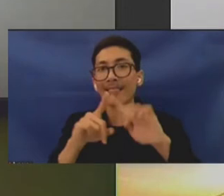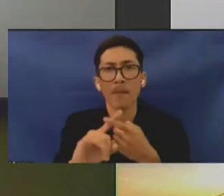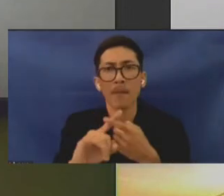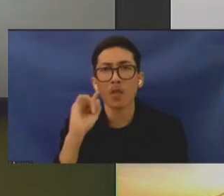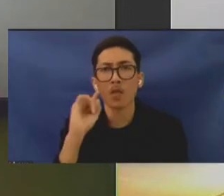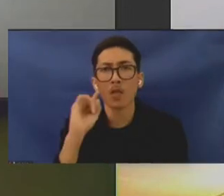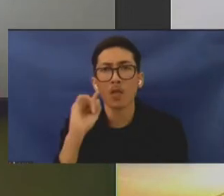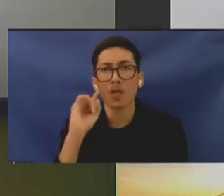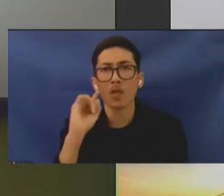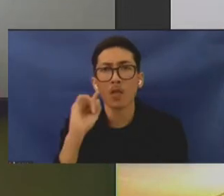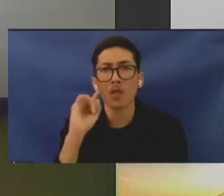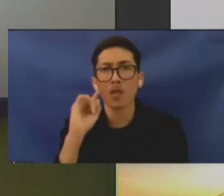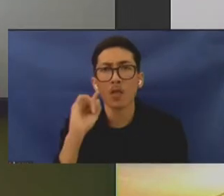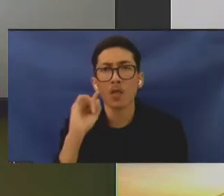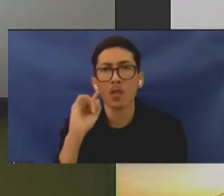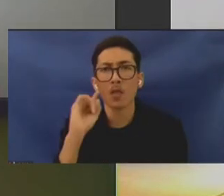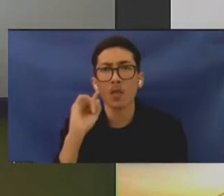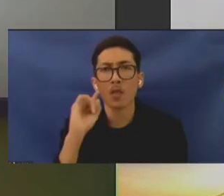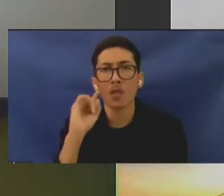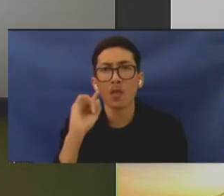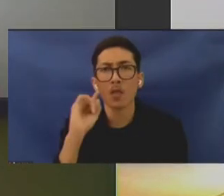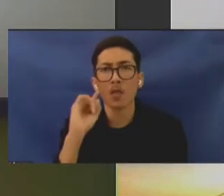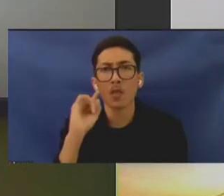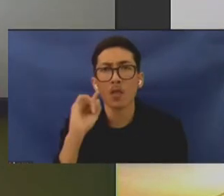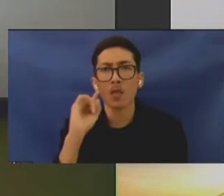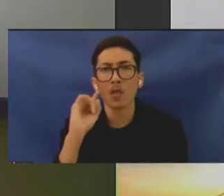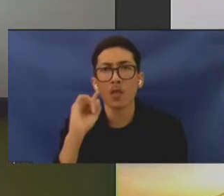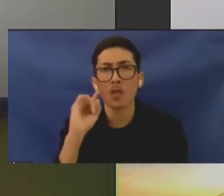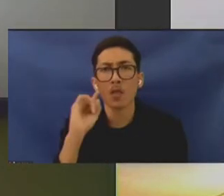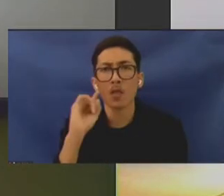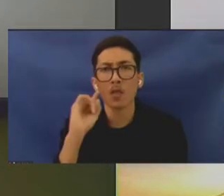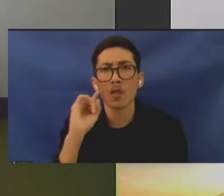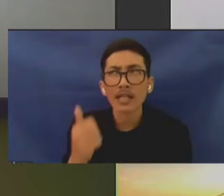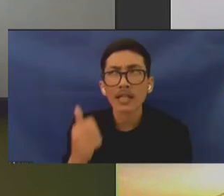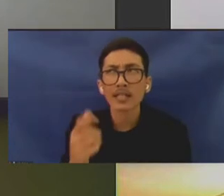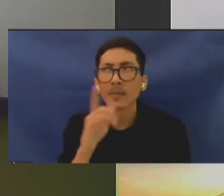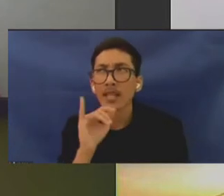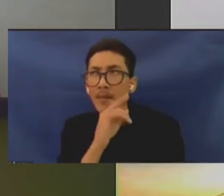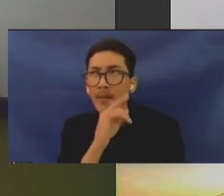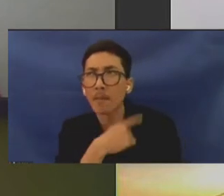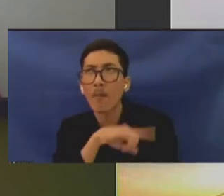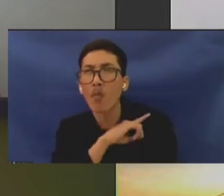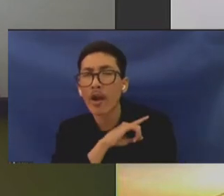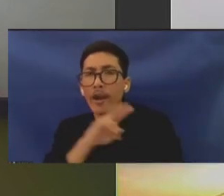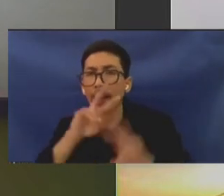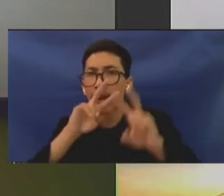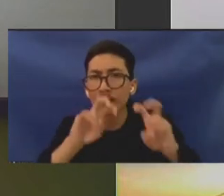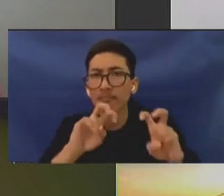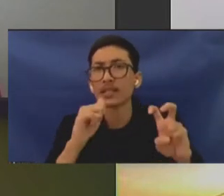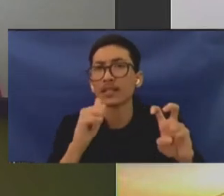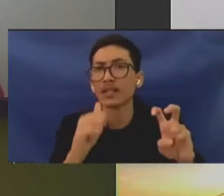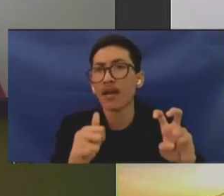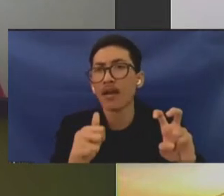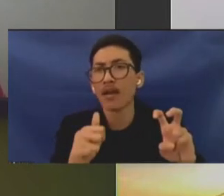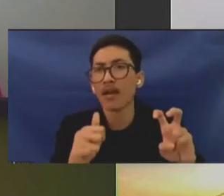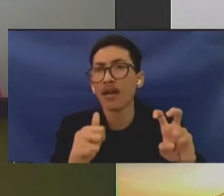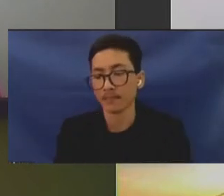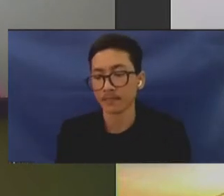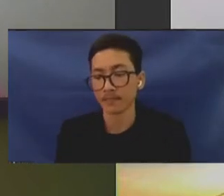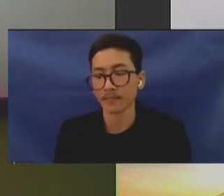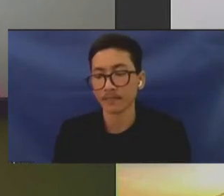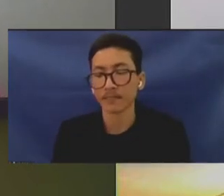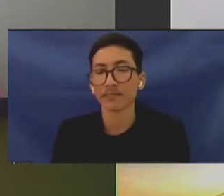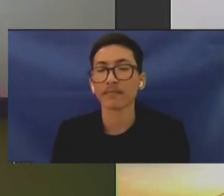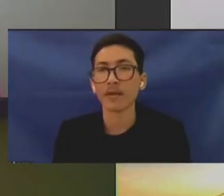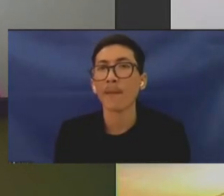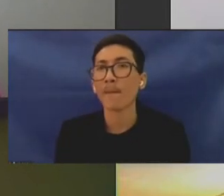dengan talentanya, karena mungkin salah satu hal yang mungkin kita lihat kadang ketika berbicara sama teman-teman tuli, orang kadang nggak sadar kalau teman-teman